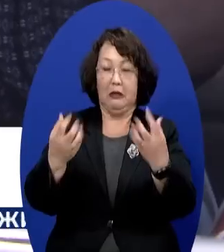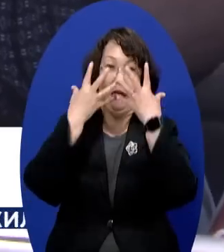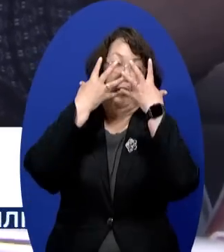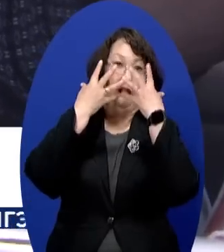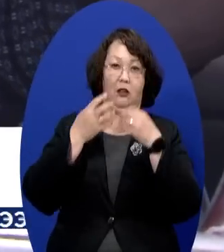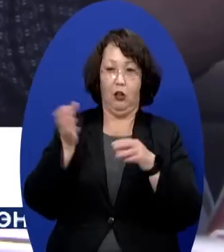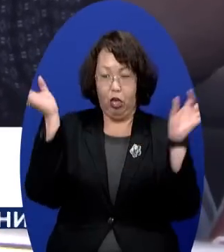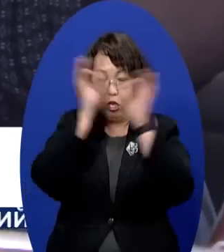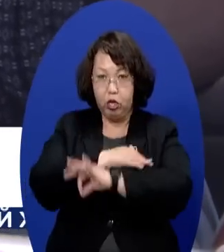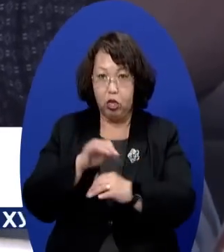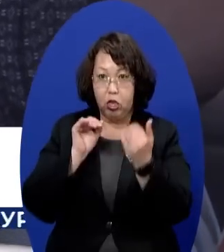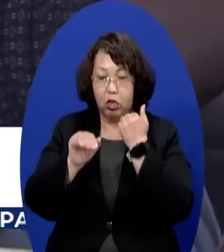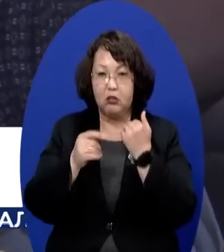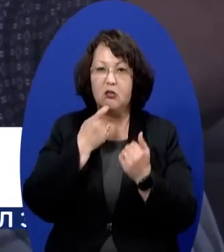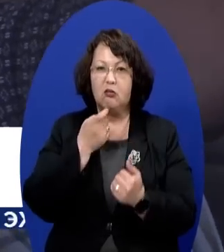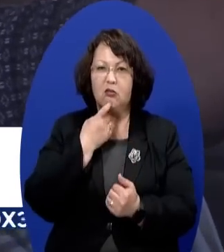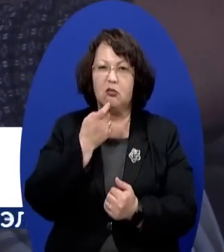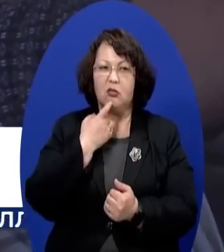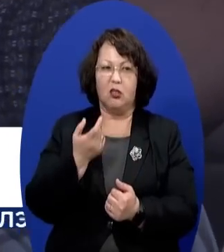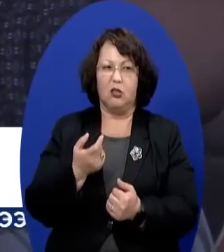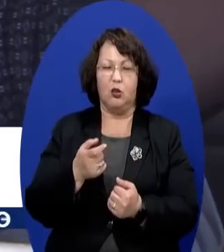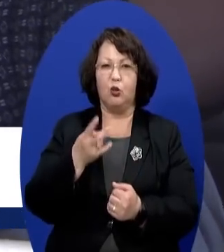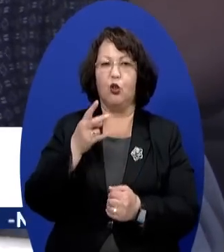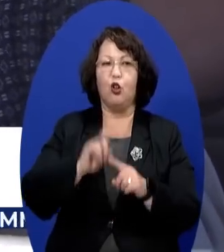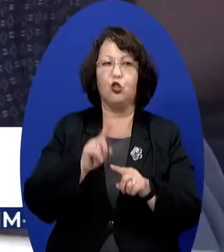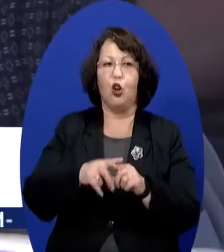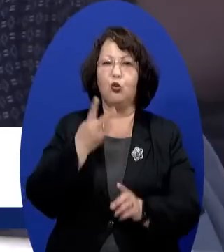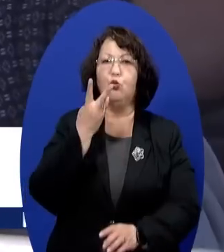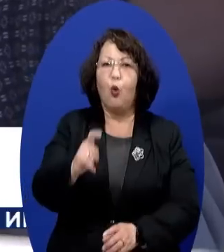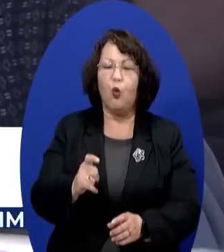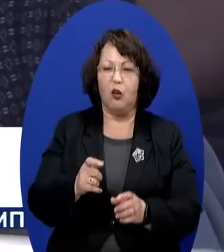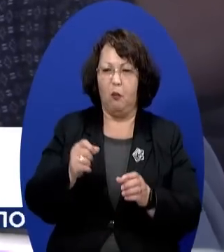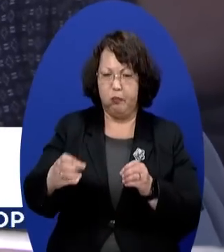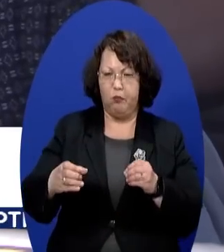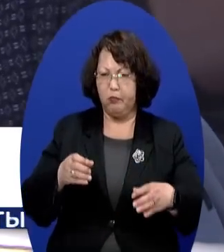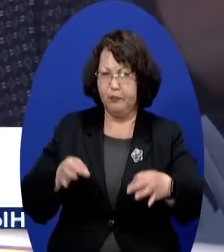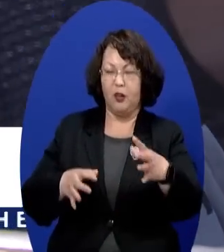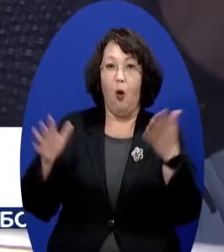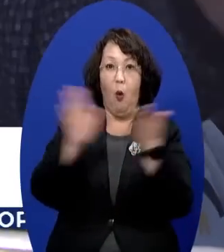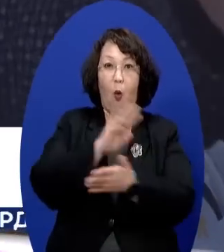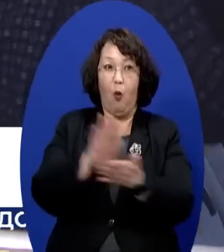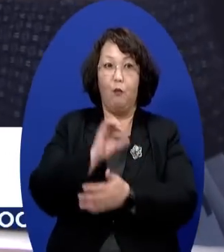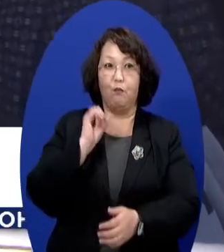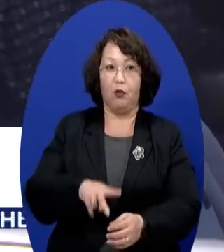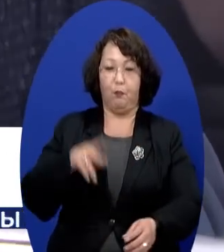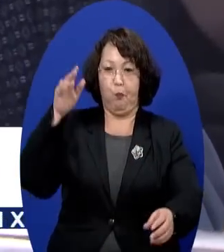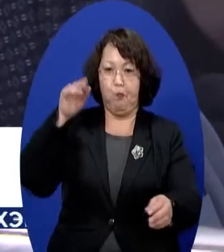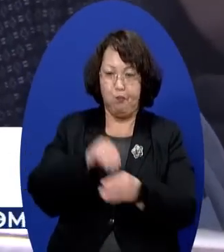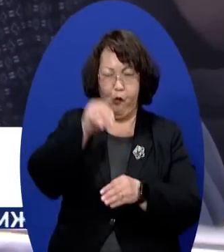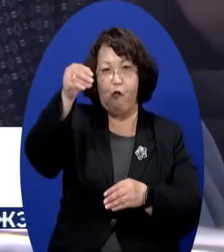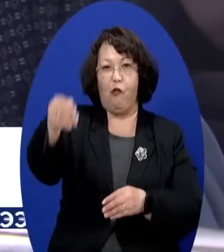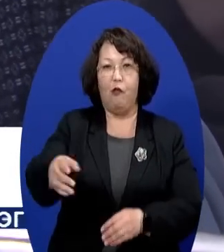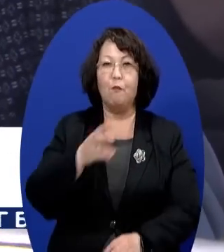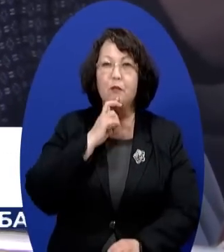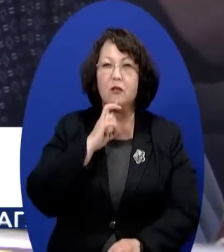ер нь нөх хонхорхоод амар их байна. Ер нь ямар нэгэн машин жоохон хурддаа явахдаа зүгээр машин зогдвол шидэгдэхэр хэмжээний